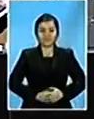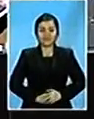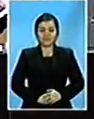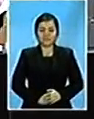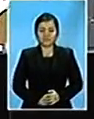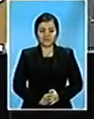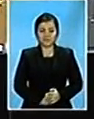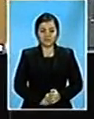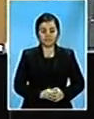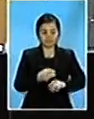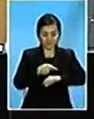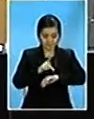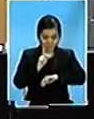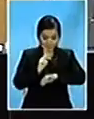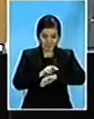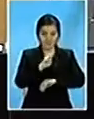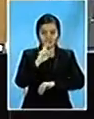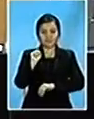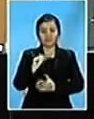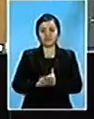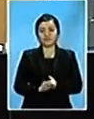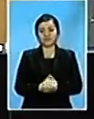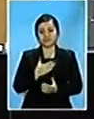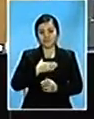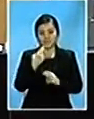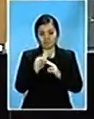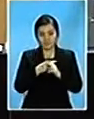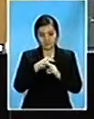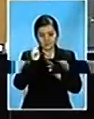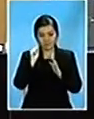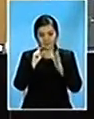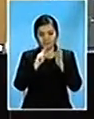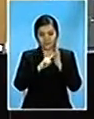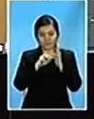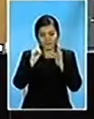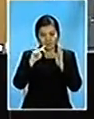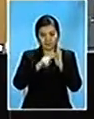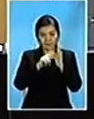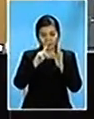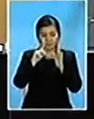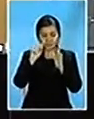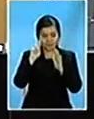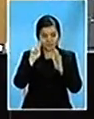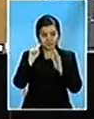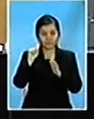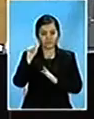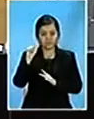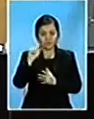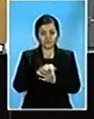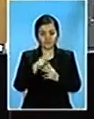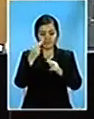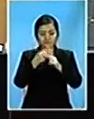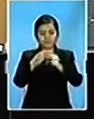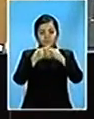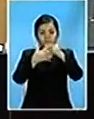กราบเรียนท่านประธานสภาที่เคารพกระผมสามารถราชพลสิทธิ์สมาชิกสภาผู้แทนราษฎรแบบบัญชีร